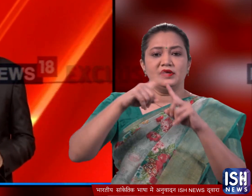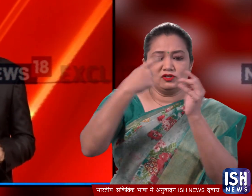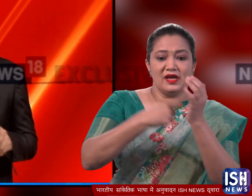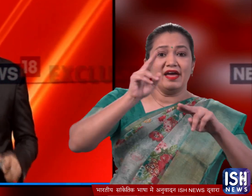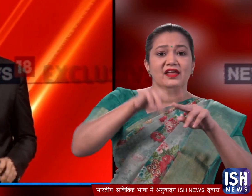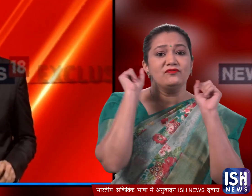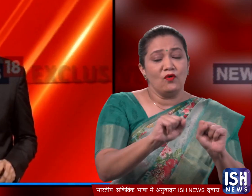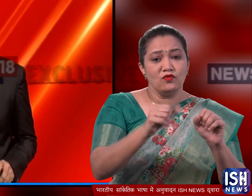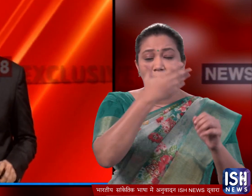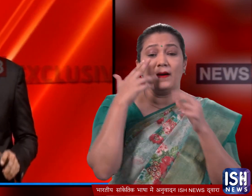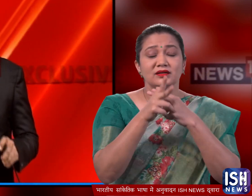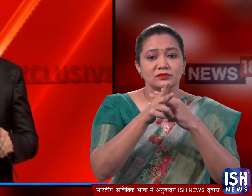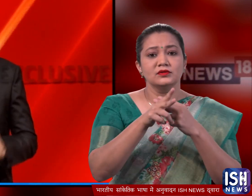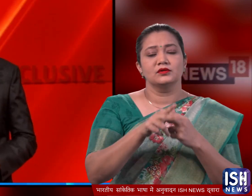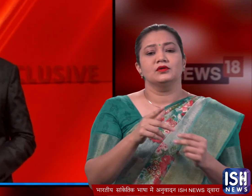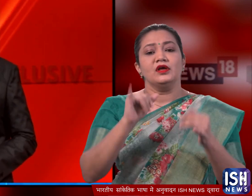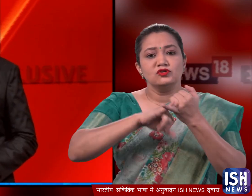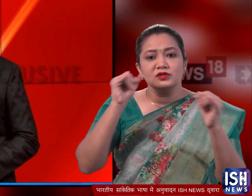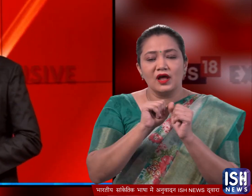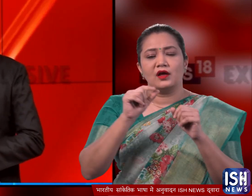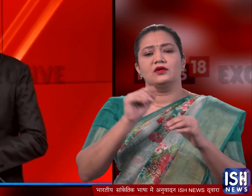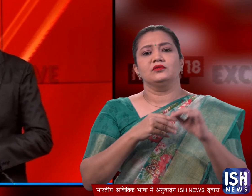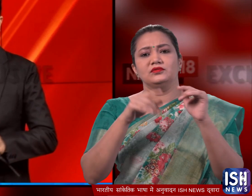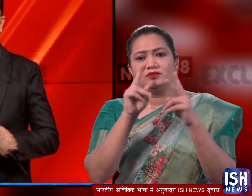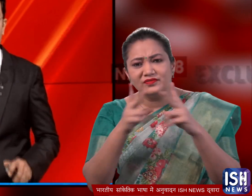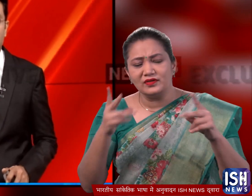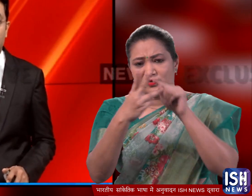रेजिस्टेंस फ्रंट के जिन आतंकियों का हाथ था, उनमें श्रीनगर के मेहरान